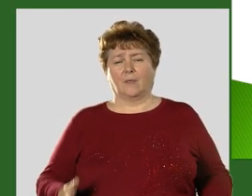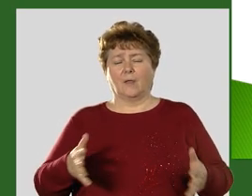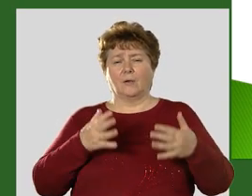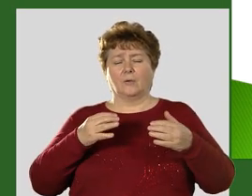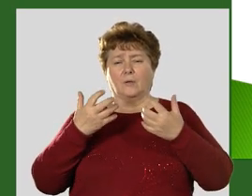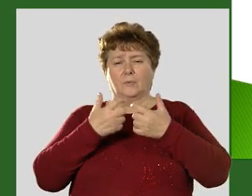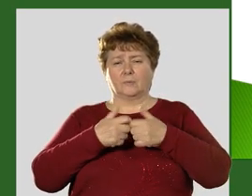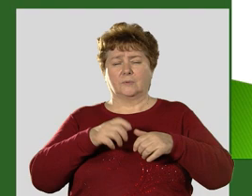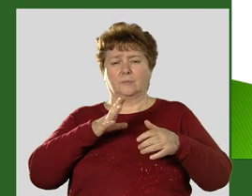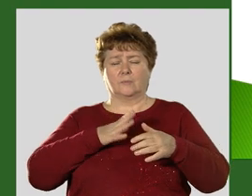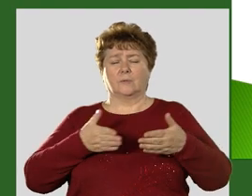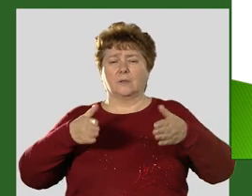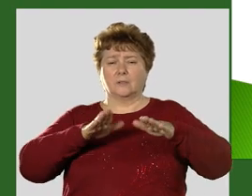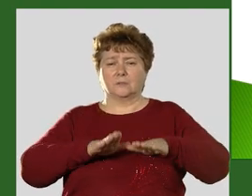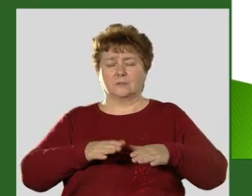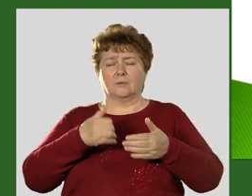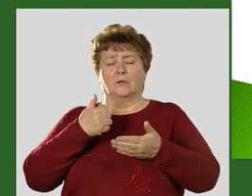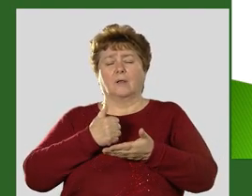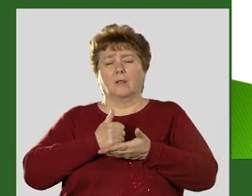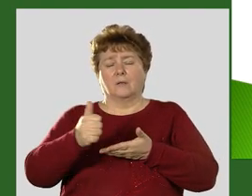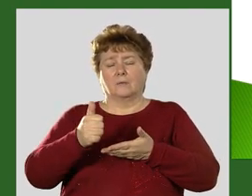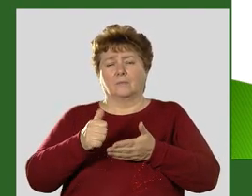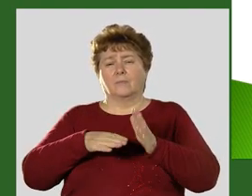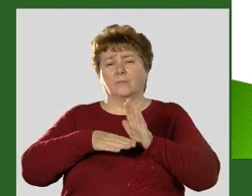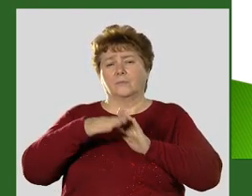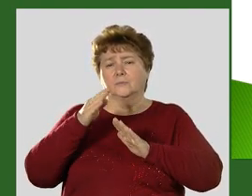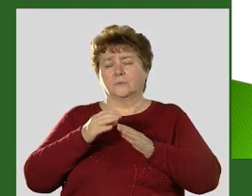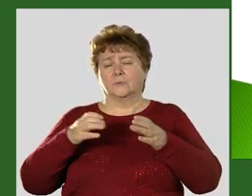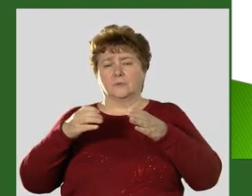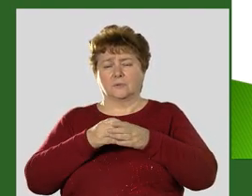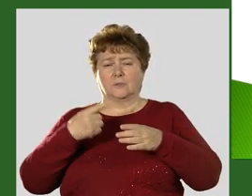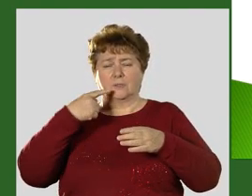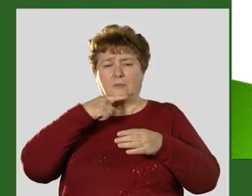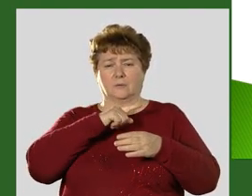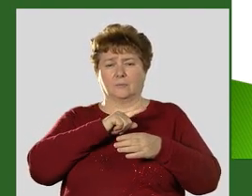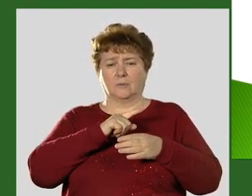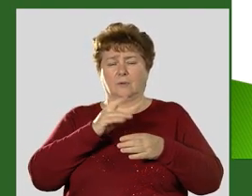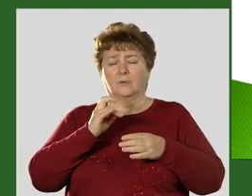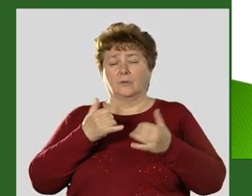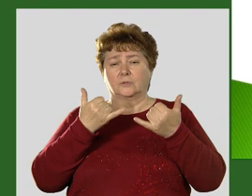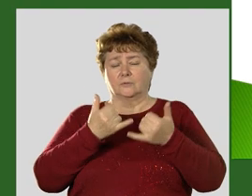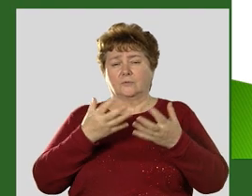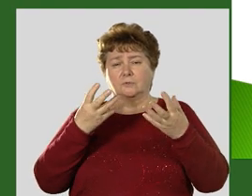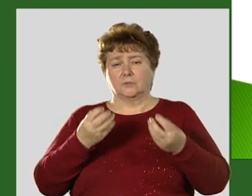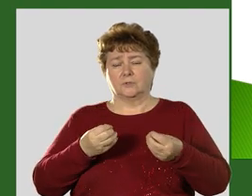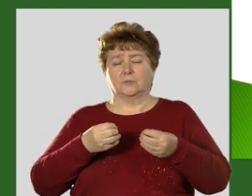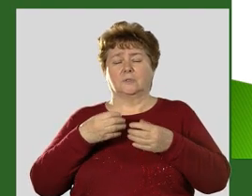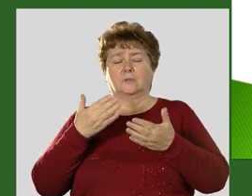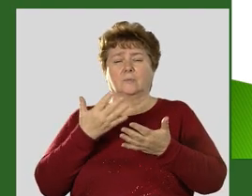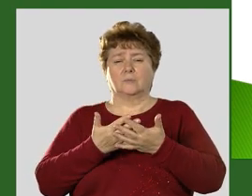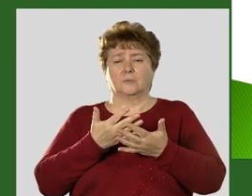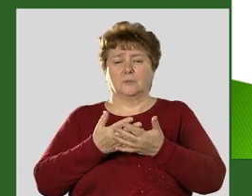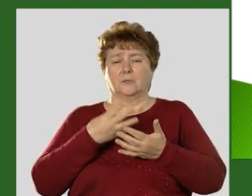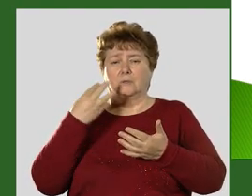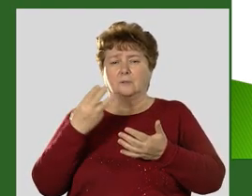Легкая промышленность была и остается одним из приоритетных отраслей экономики, но на сегодняшний день она